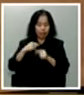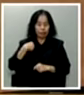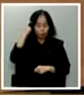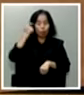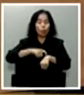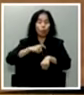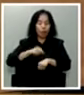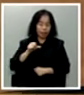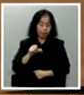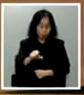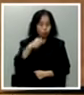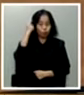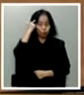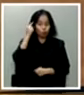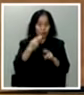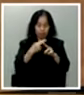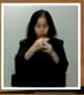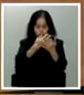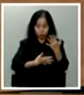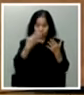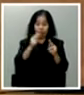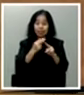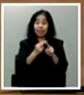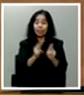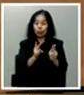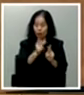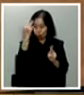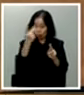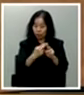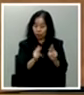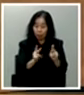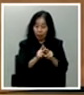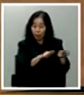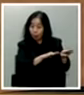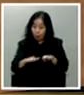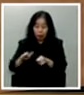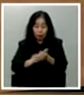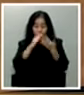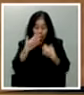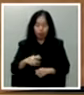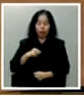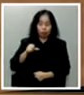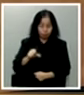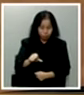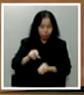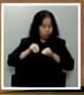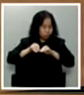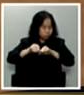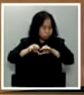าครับขอเวลาขอดูรายชื่อกรรมการนับคะแนนให้พร้อมนะครับแล้วเดี๋ยวจะเรียกพวกเราเข้ามาครับ